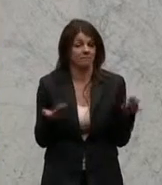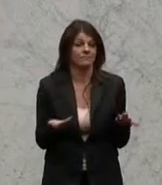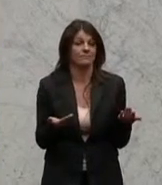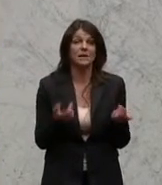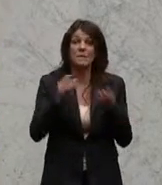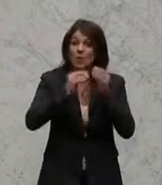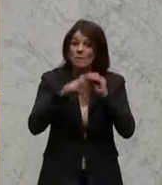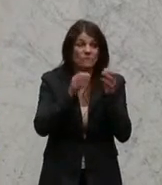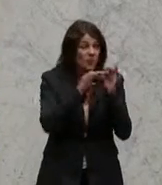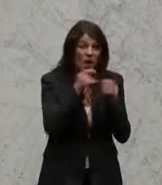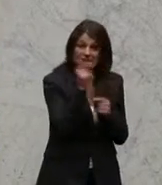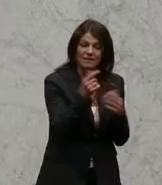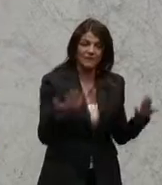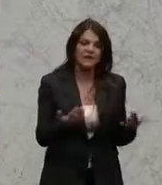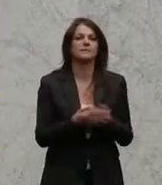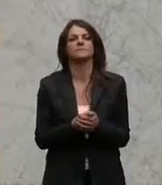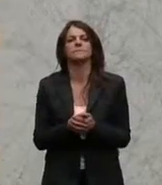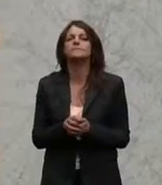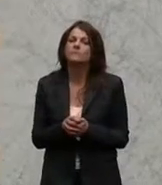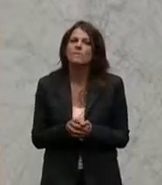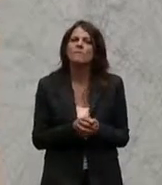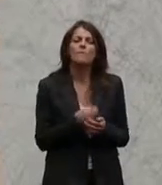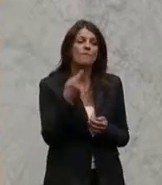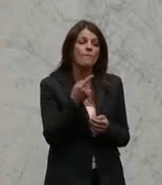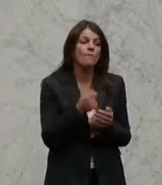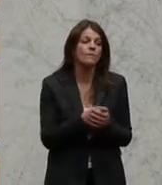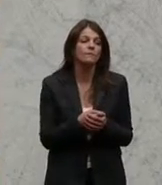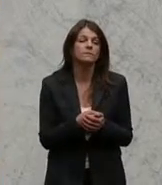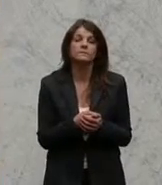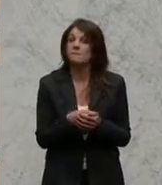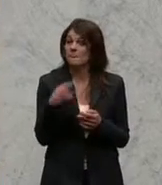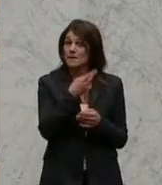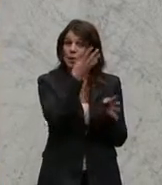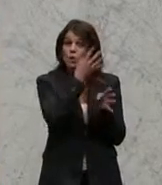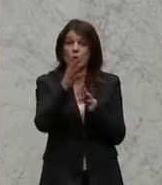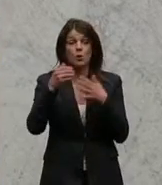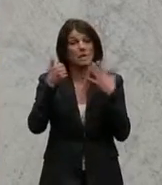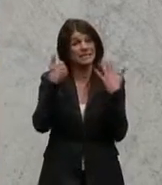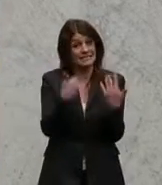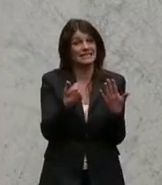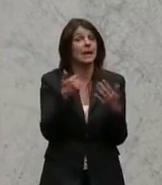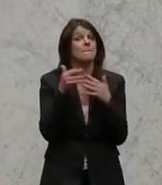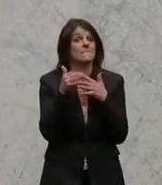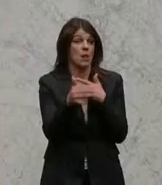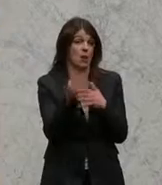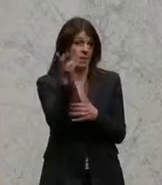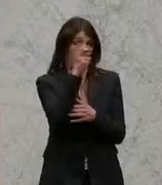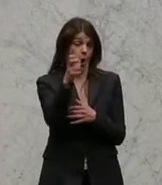Problem von Kärnten ist nur dasjenige, dass diese 960 Millionen